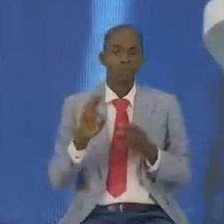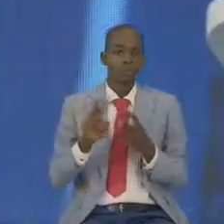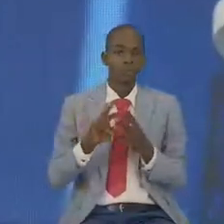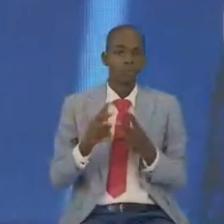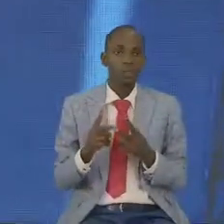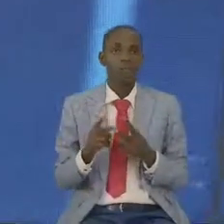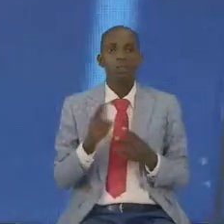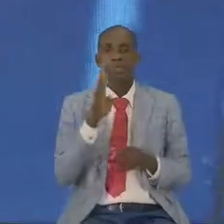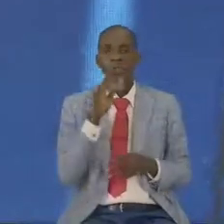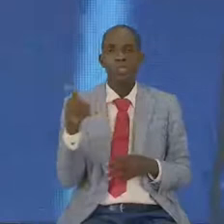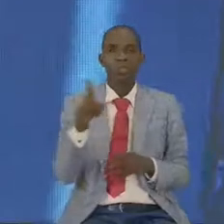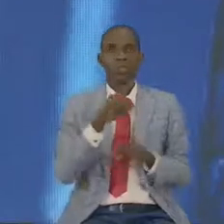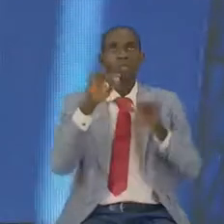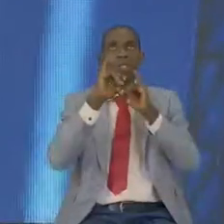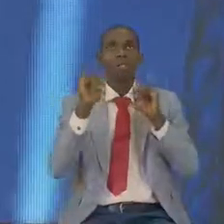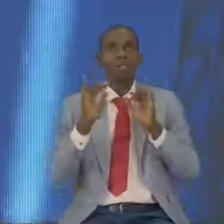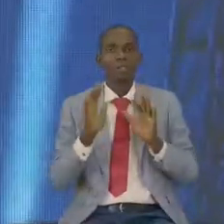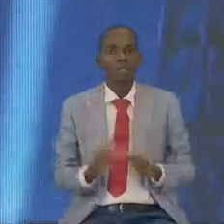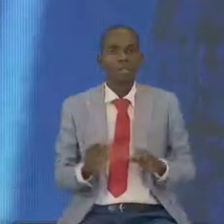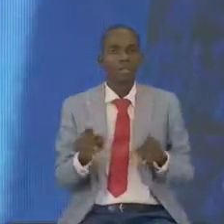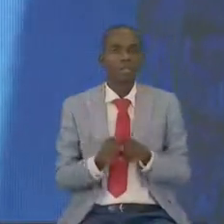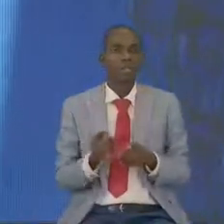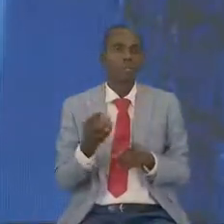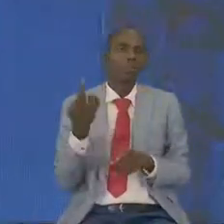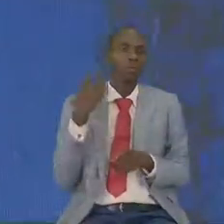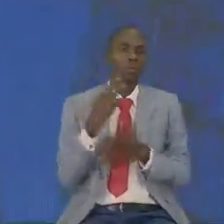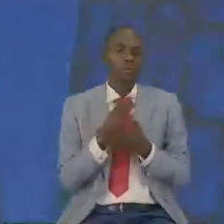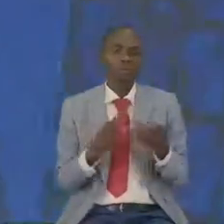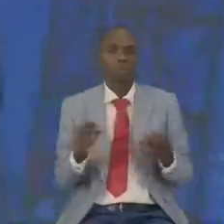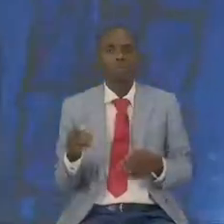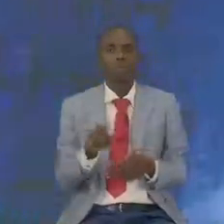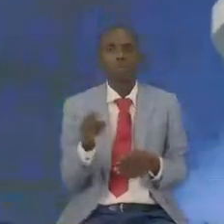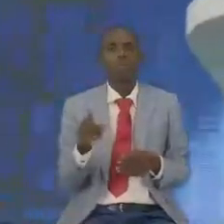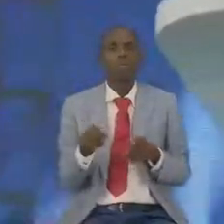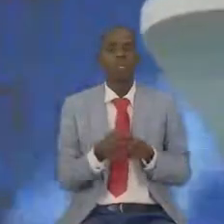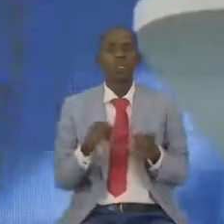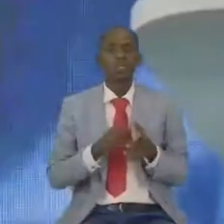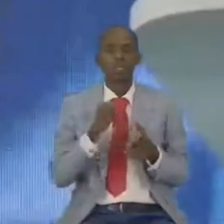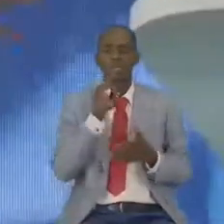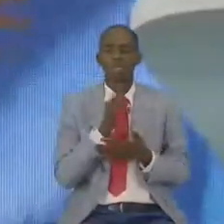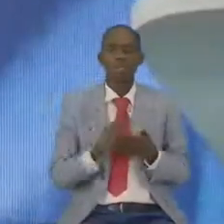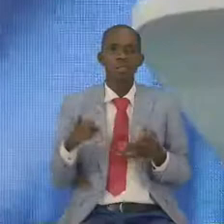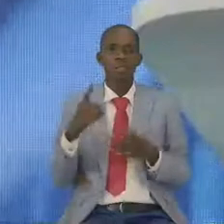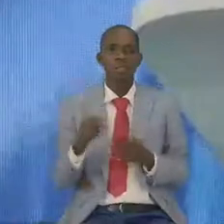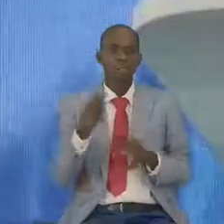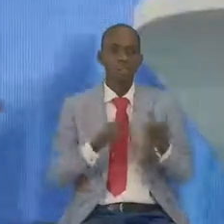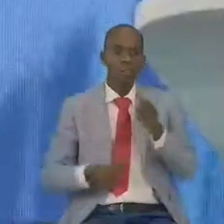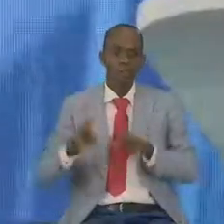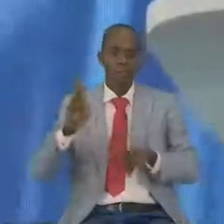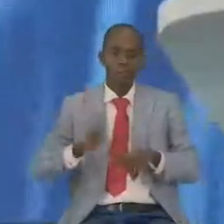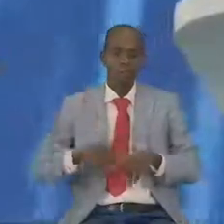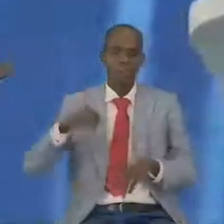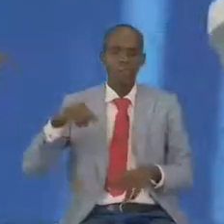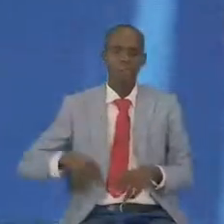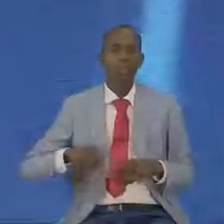Ne devenez point idolâtres comme quelques-uns d'eux, selon qu'il est écrit. Le peuple s'assit